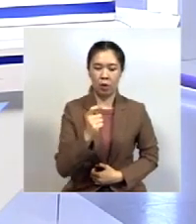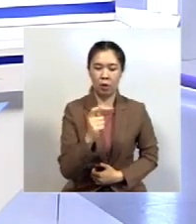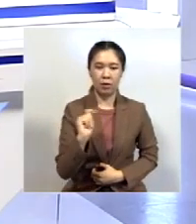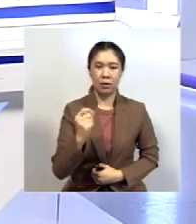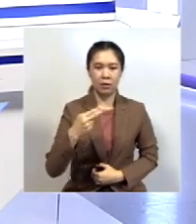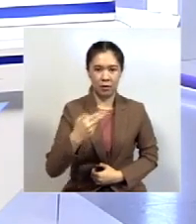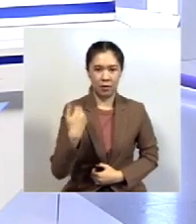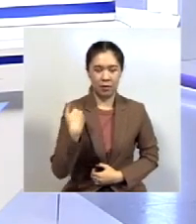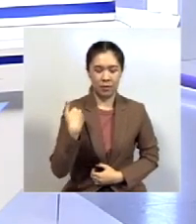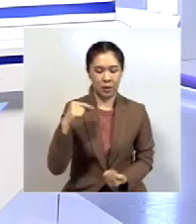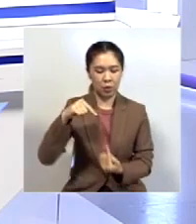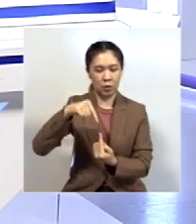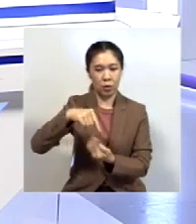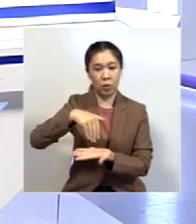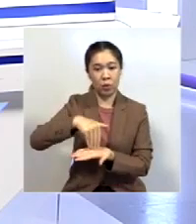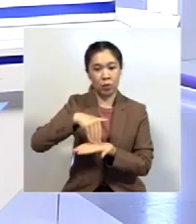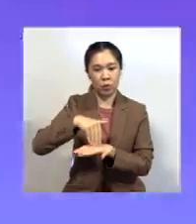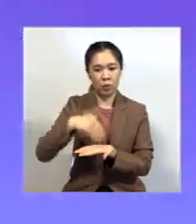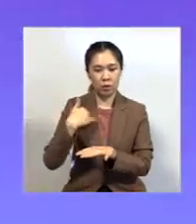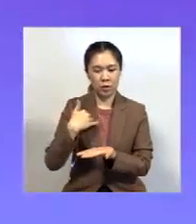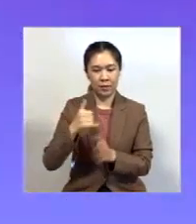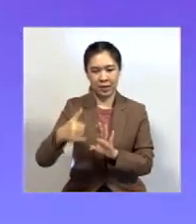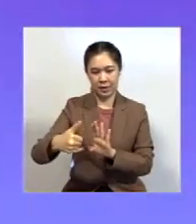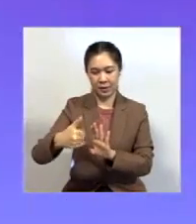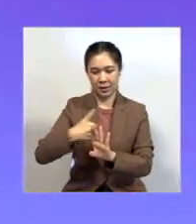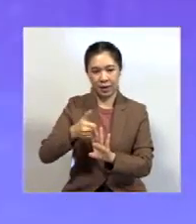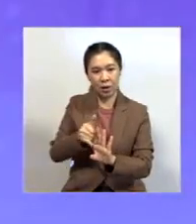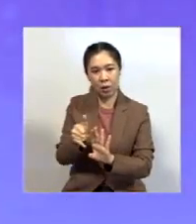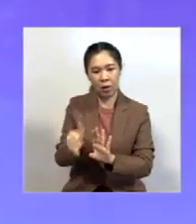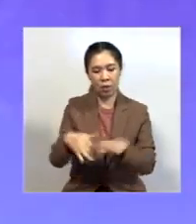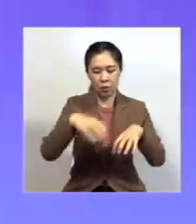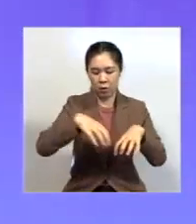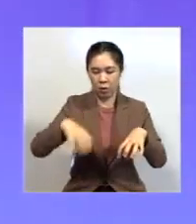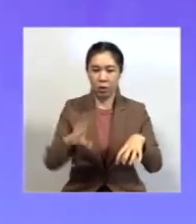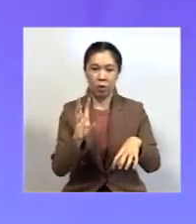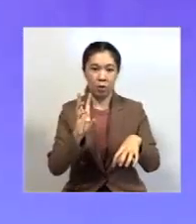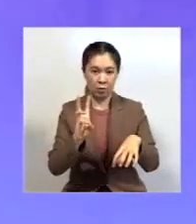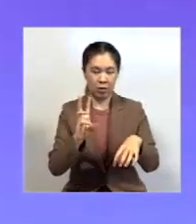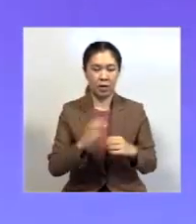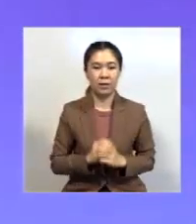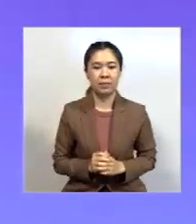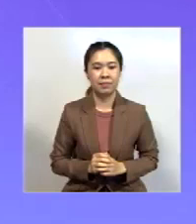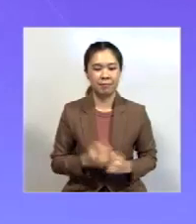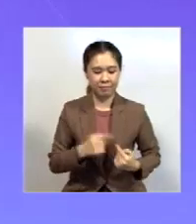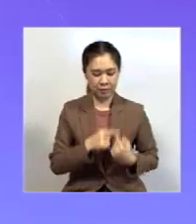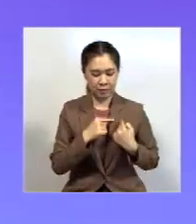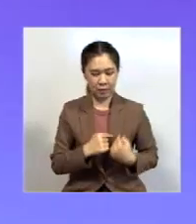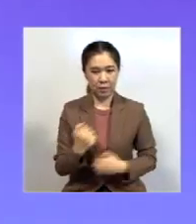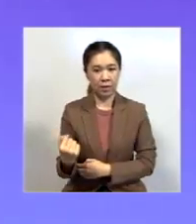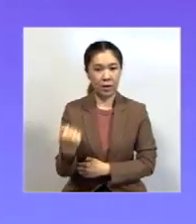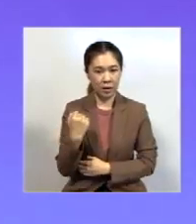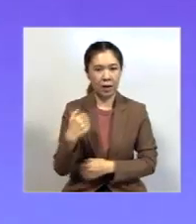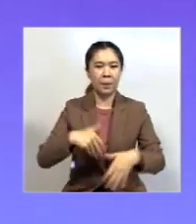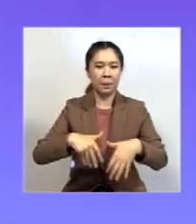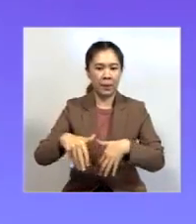ามีการเพิ่มจุดคัดกรองผู้โดยสารขาออกนะคะที่สนามบินของ6แห่งค่ะทั้งนี้ทั้งนั้นเนี่ยก็เพื่อสร้างความมั่นใจให้กับพี่น้องประชาช